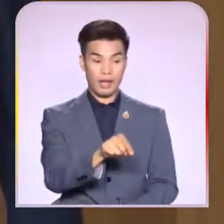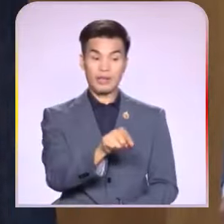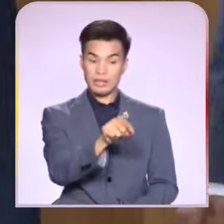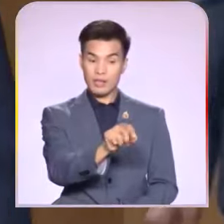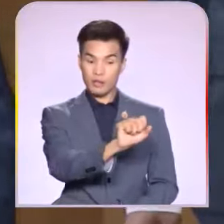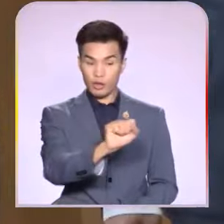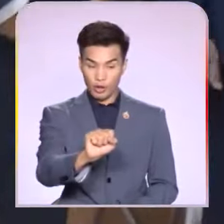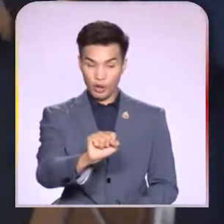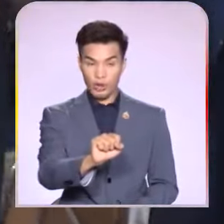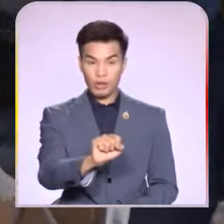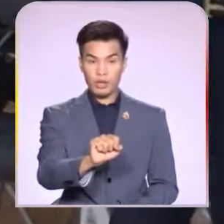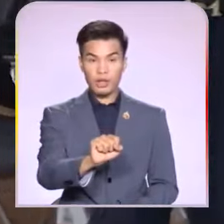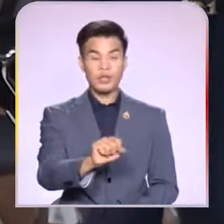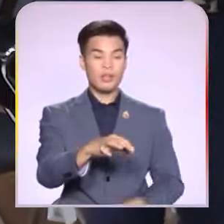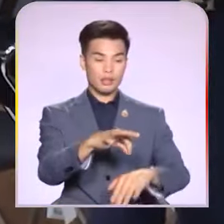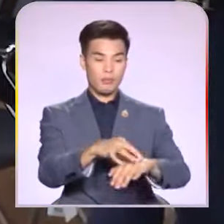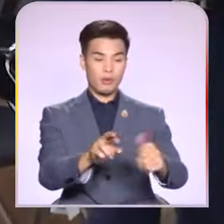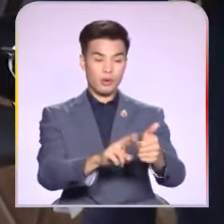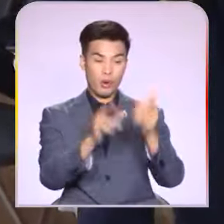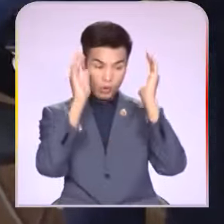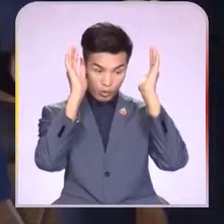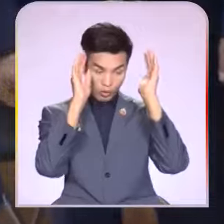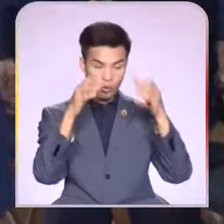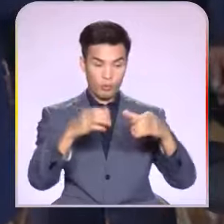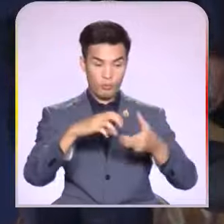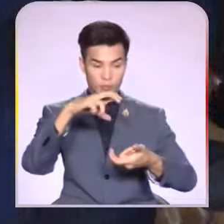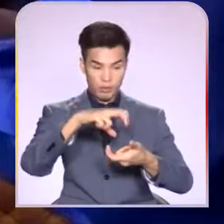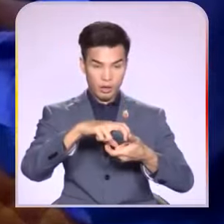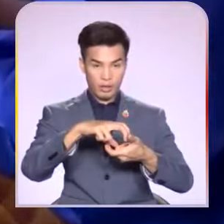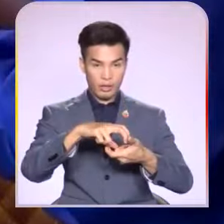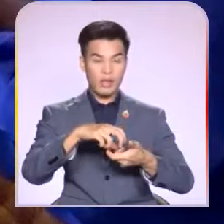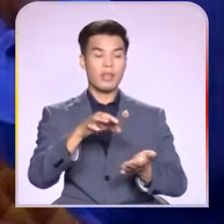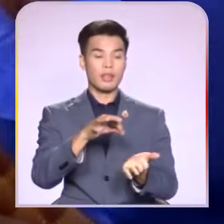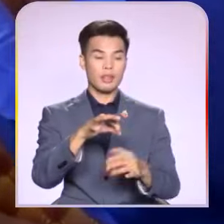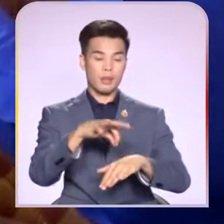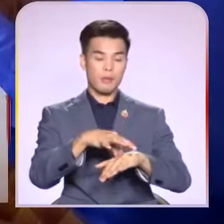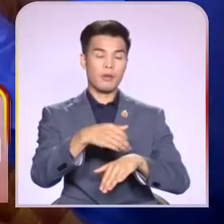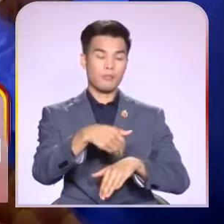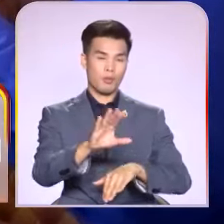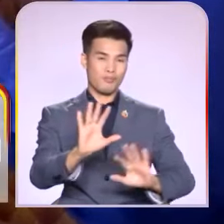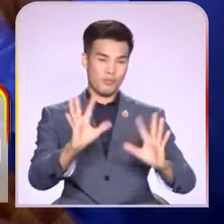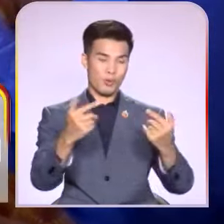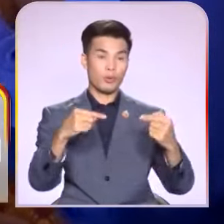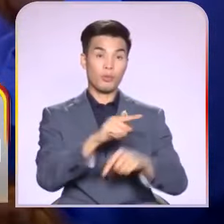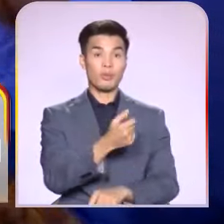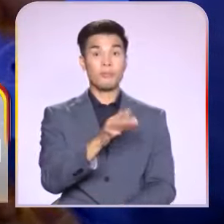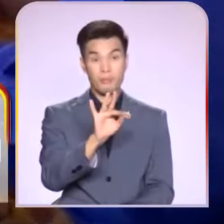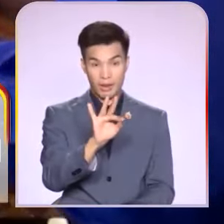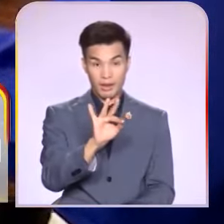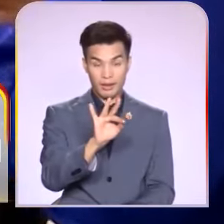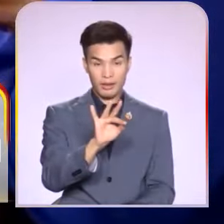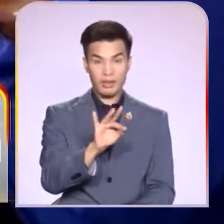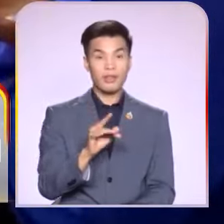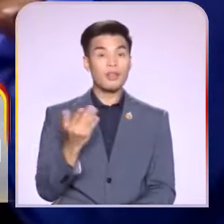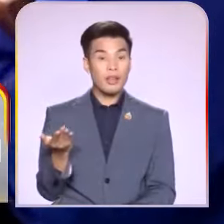ามารถเนี่ยพ้นจากตำแหน่งรองโฆษกพรรคพลังประชารัฐซึ่งอันนั้นน่ะมีผลตั้งแต่วันที่18แล้วแล้ววันนั้นเนี่ยคุณ